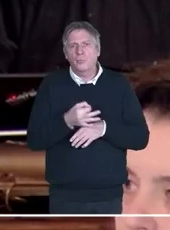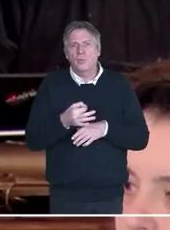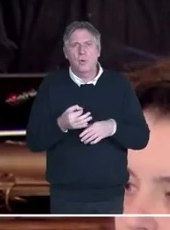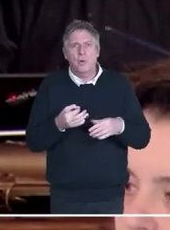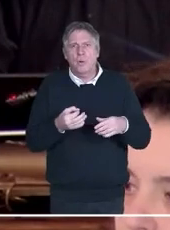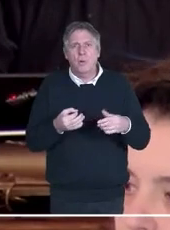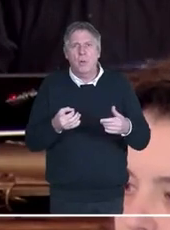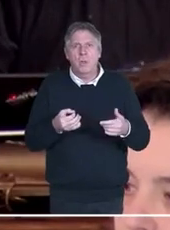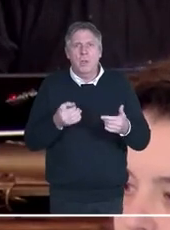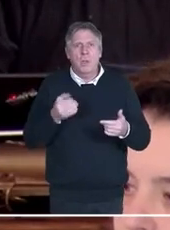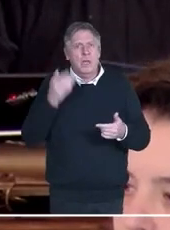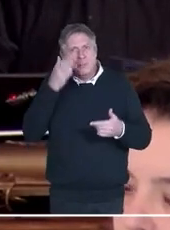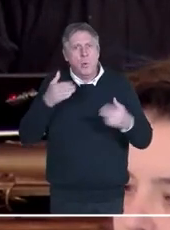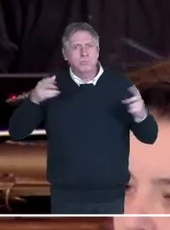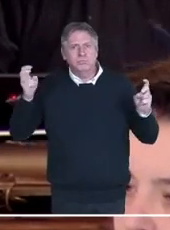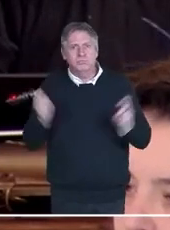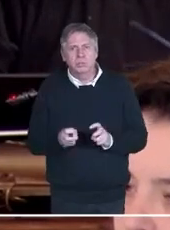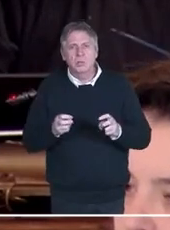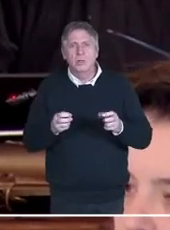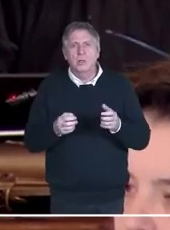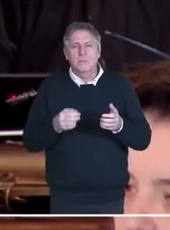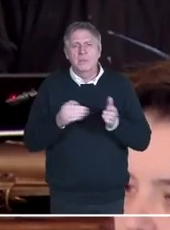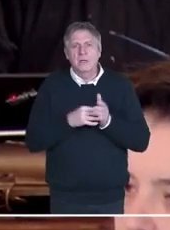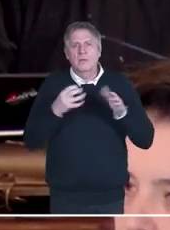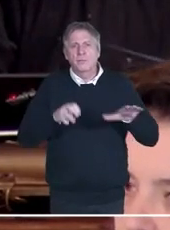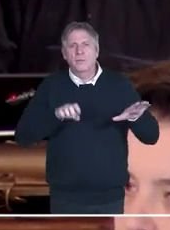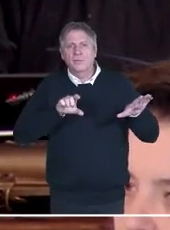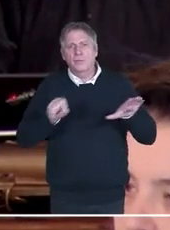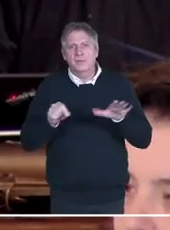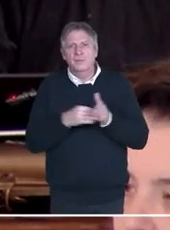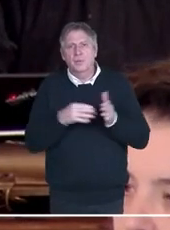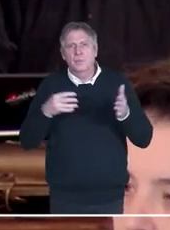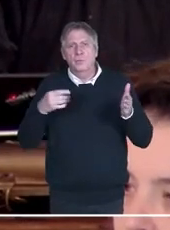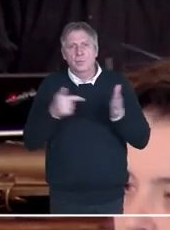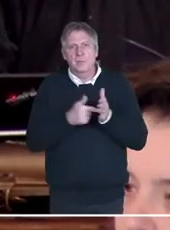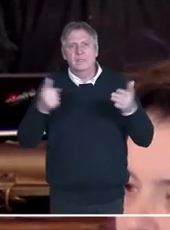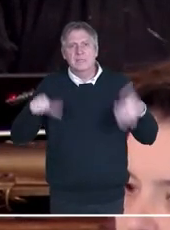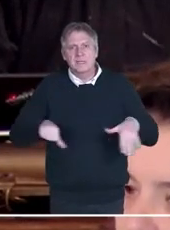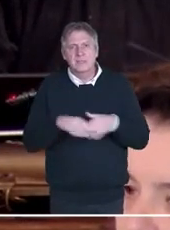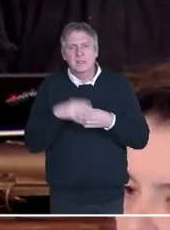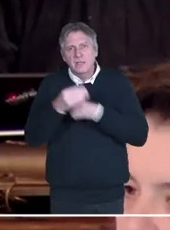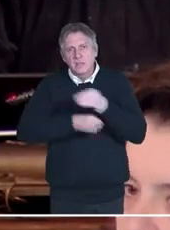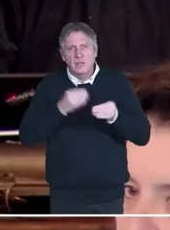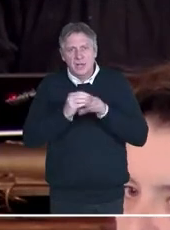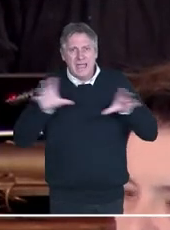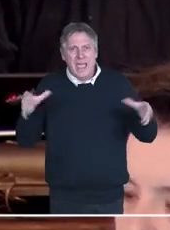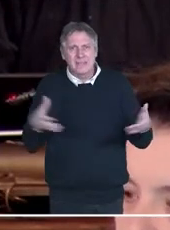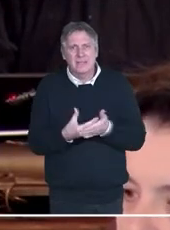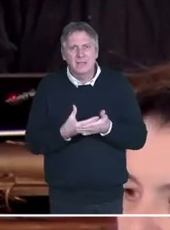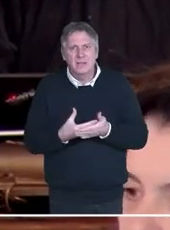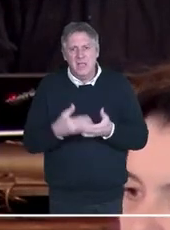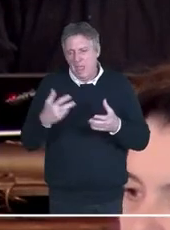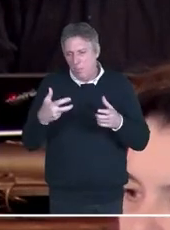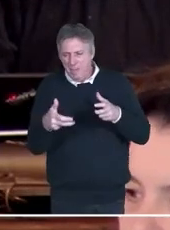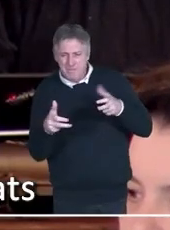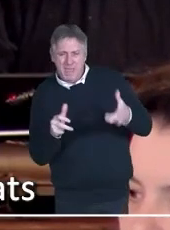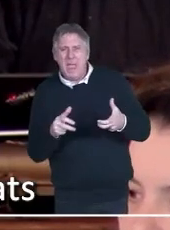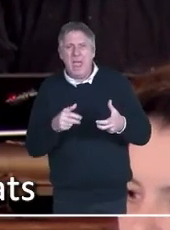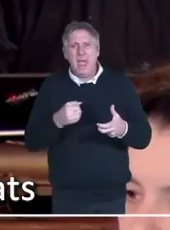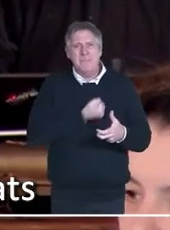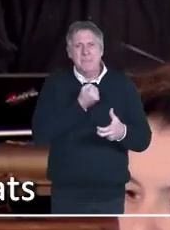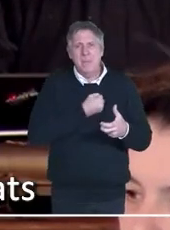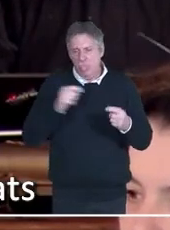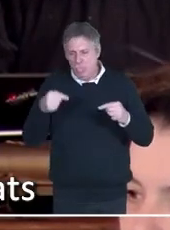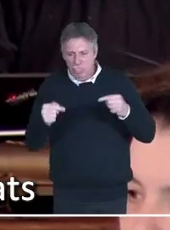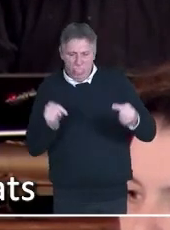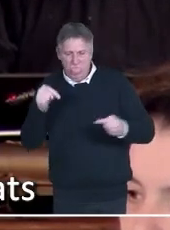entre 1970 et 2016. 75% de la surface terrestre est altérée de manière significative. Après